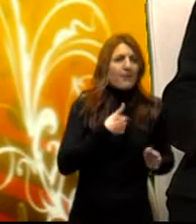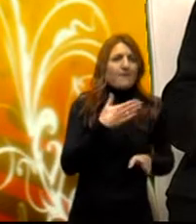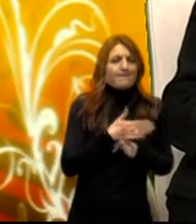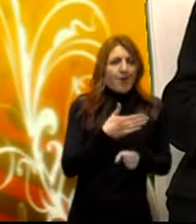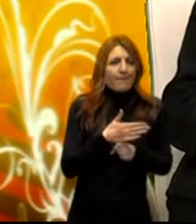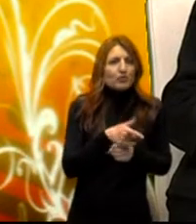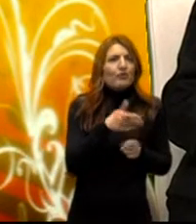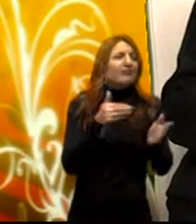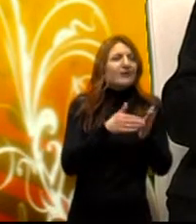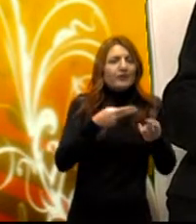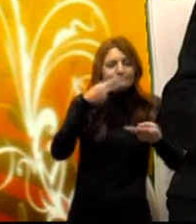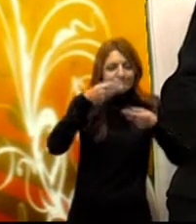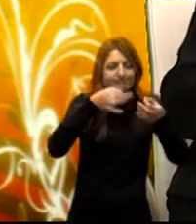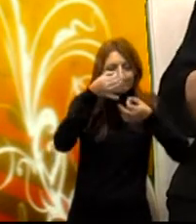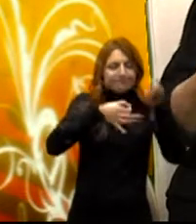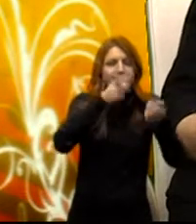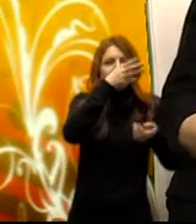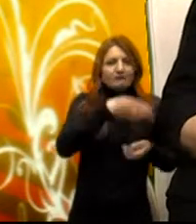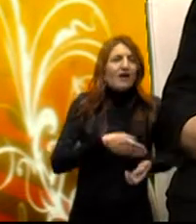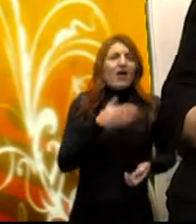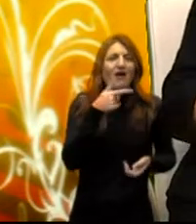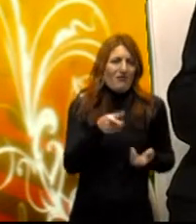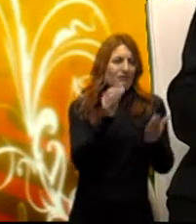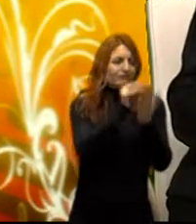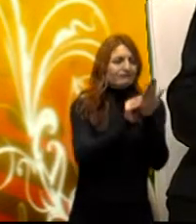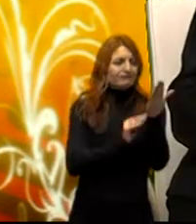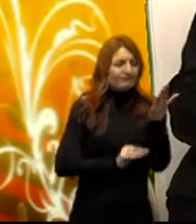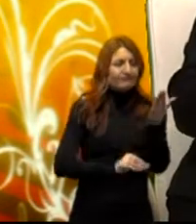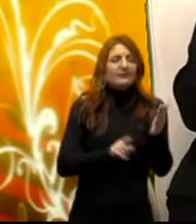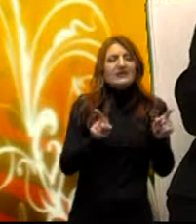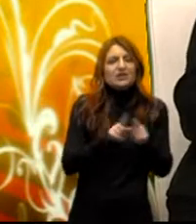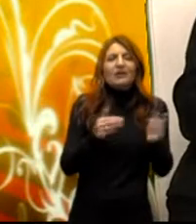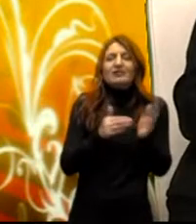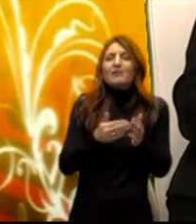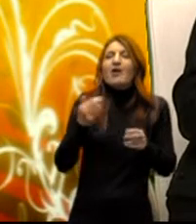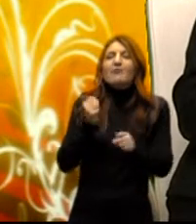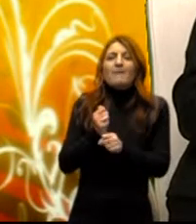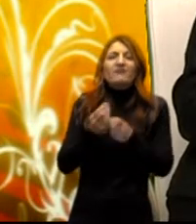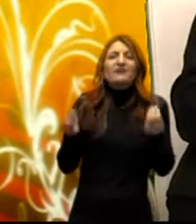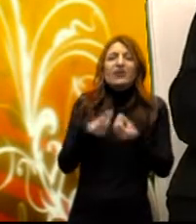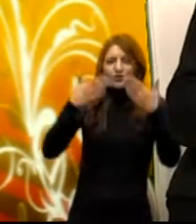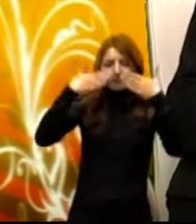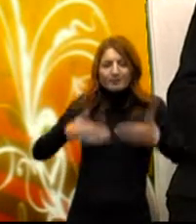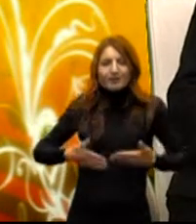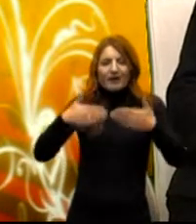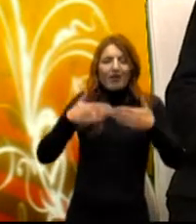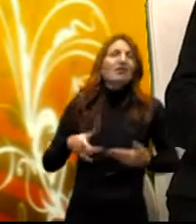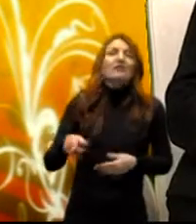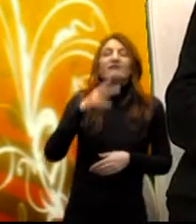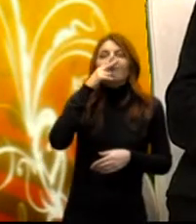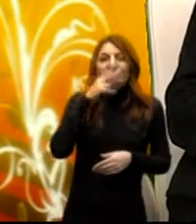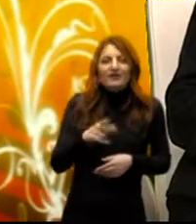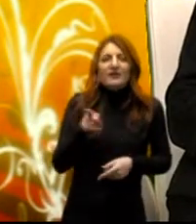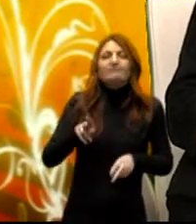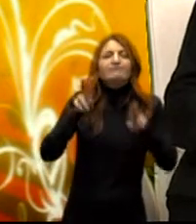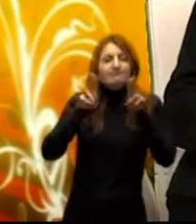treba obradu. Jer bez obzira na tu anamnezu, ipak treba napraviti neke stvari da se vidi da